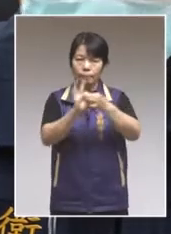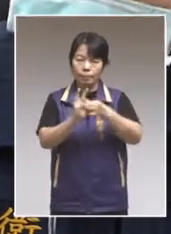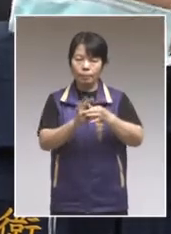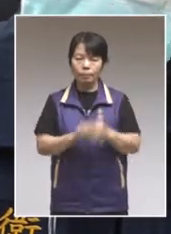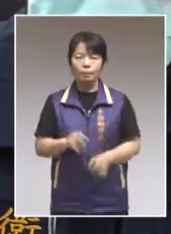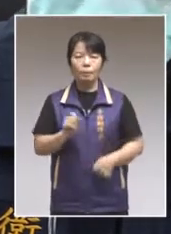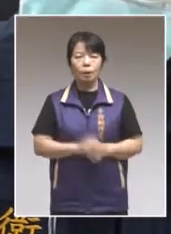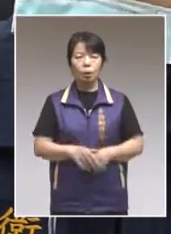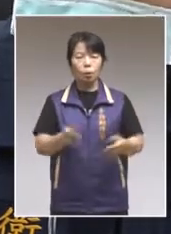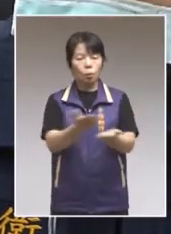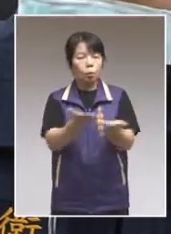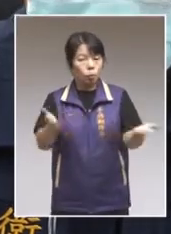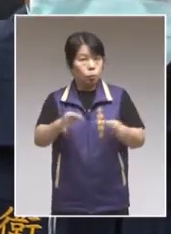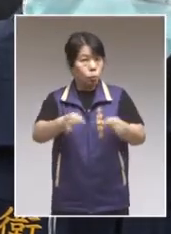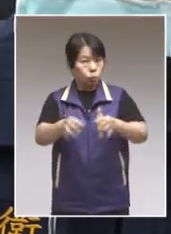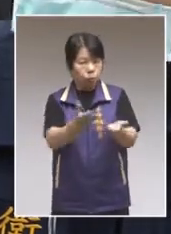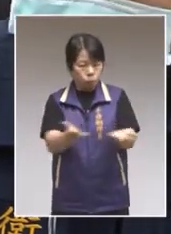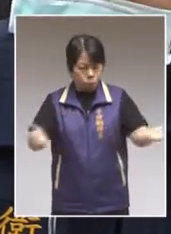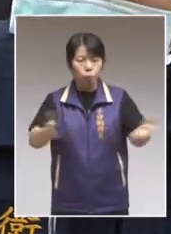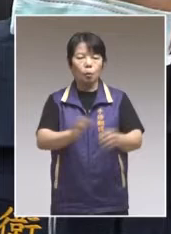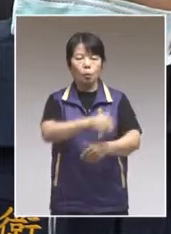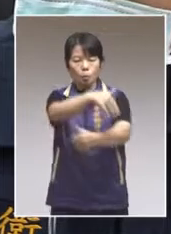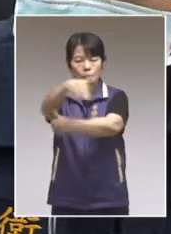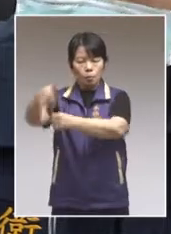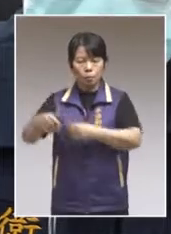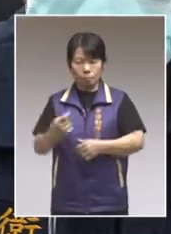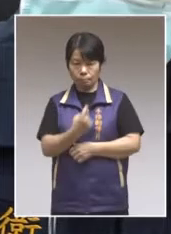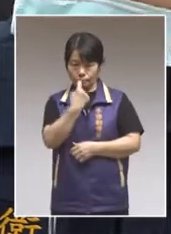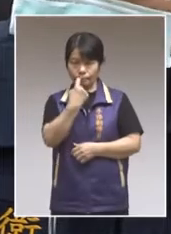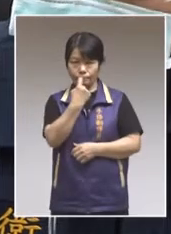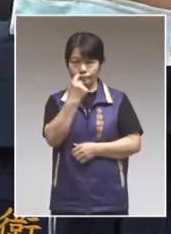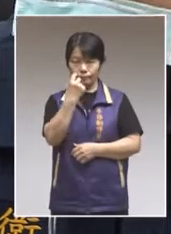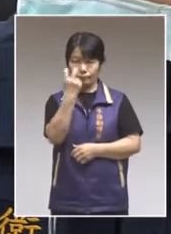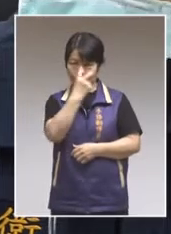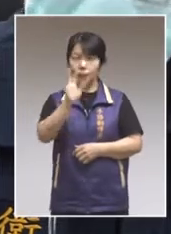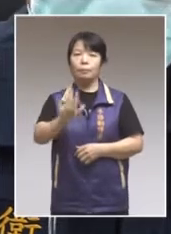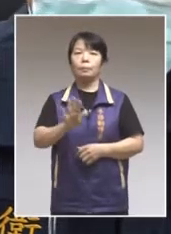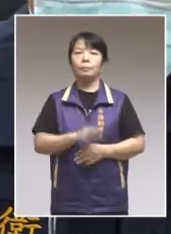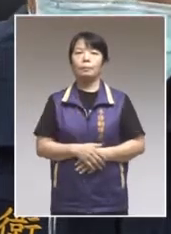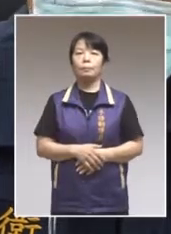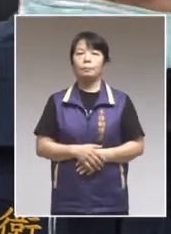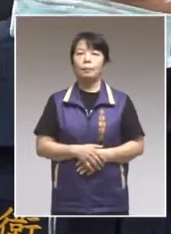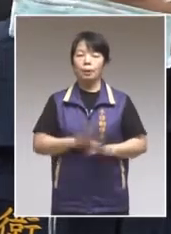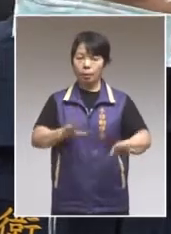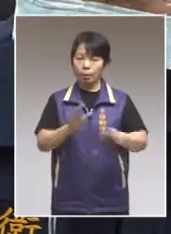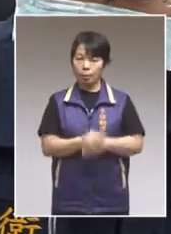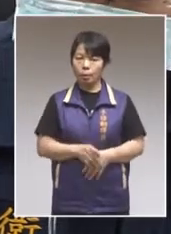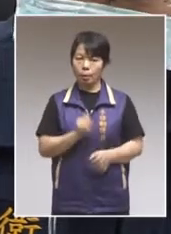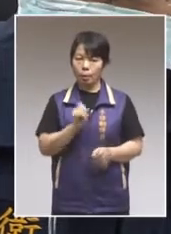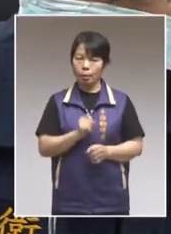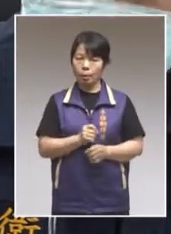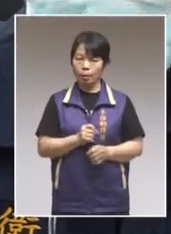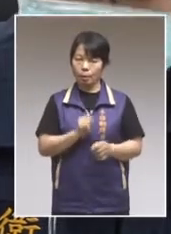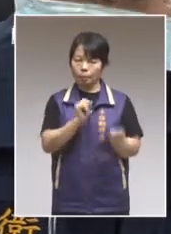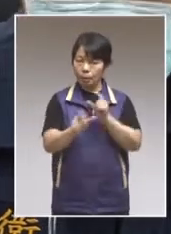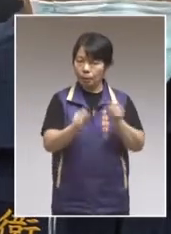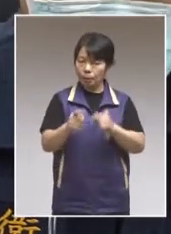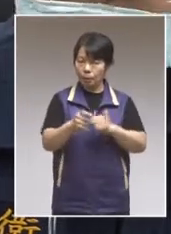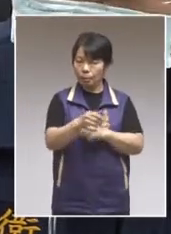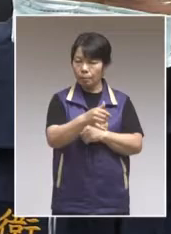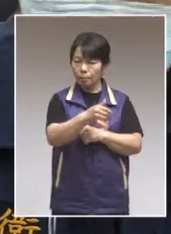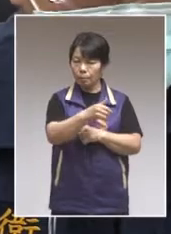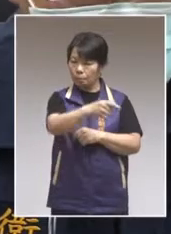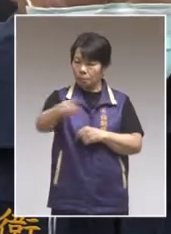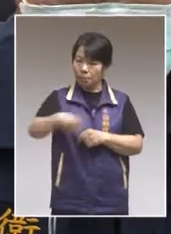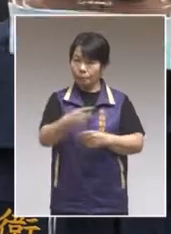消费的摊商这里来进行采检。那这个部分目前是局限在这个消费者的这个确诊的一个状